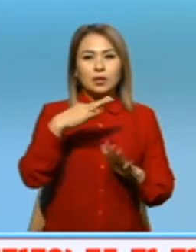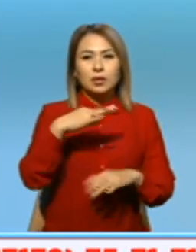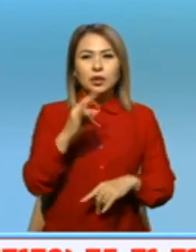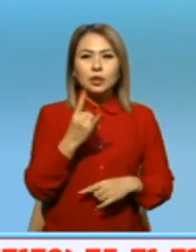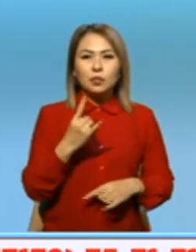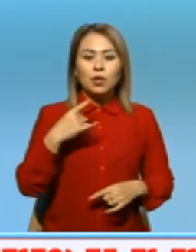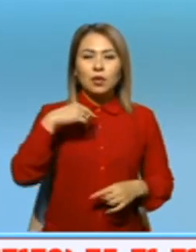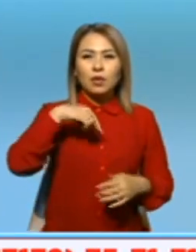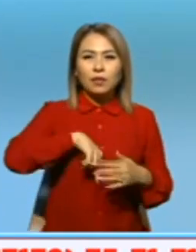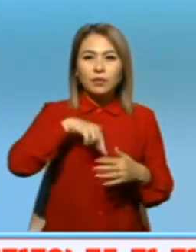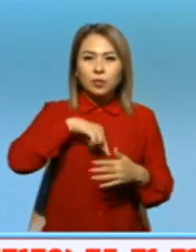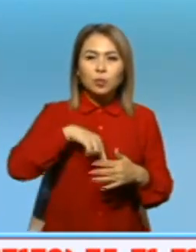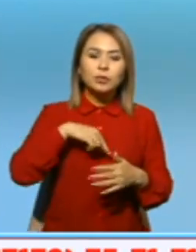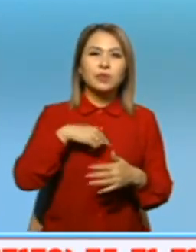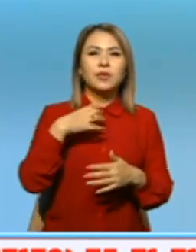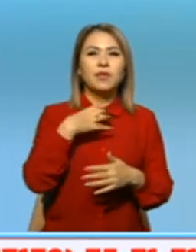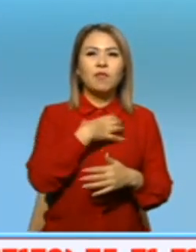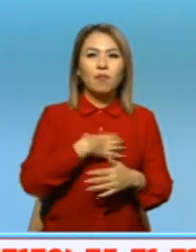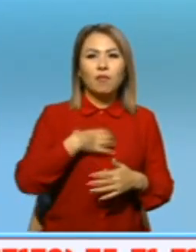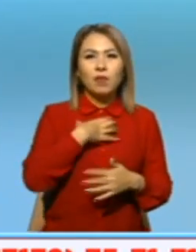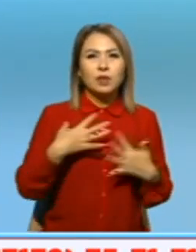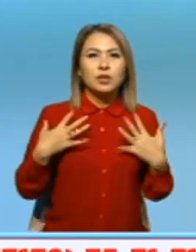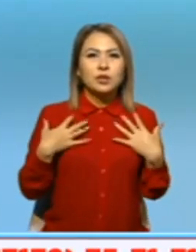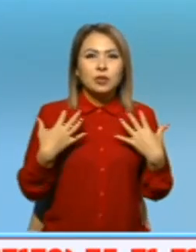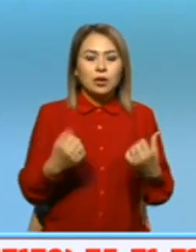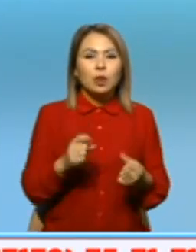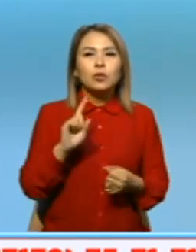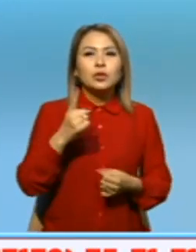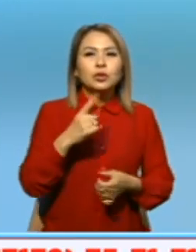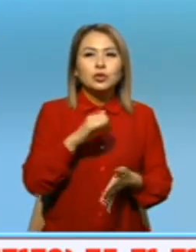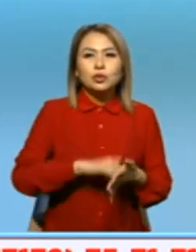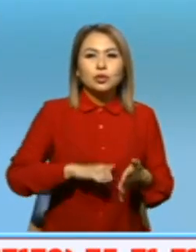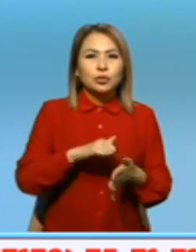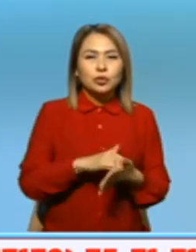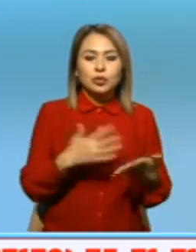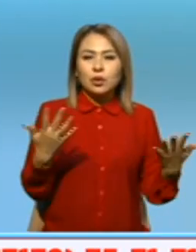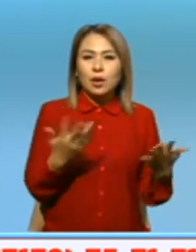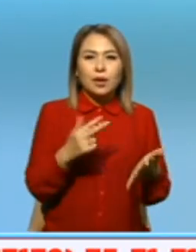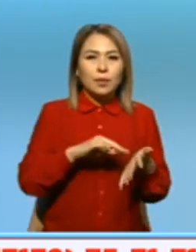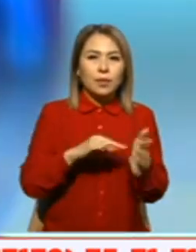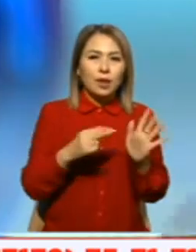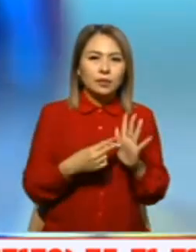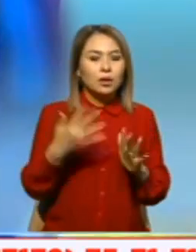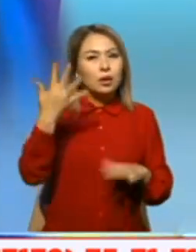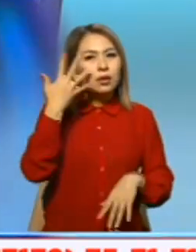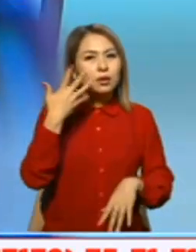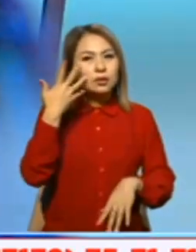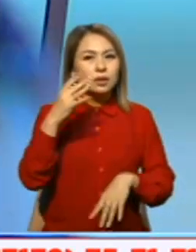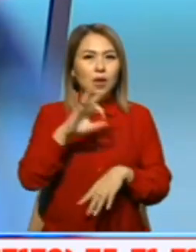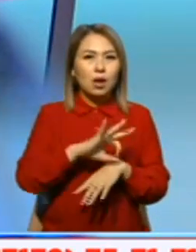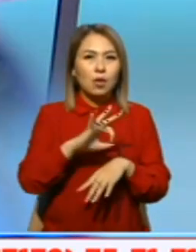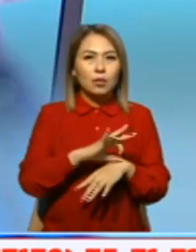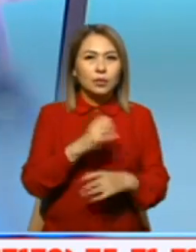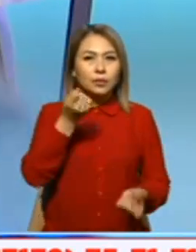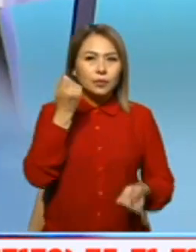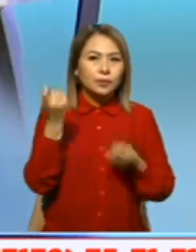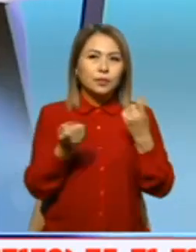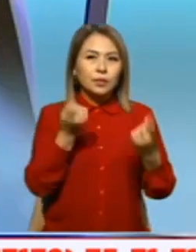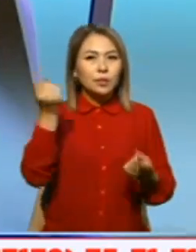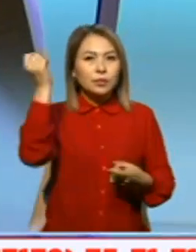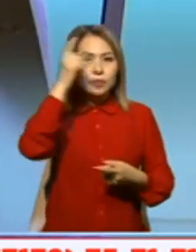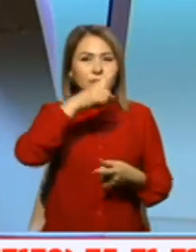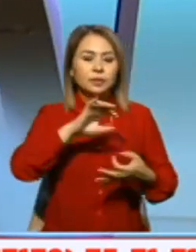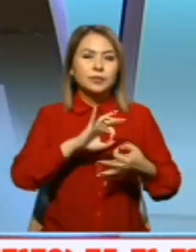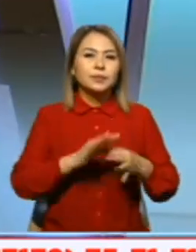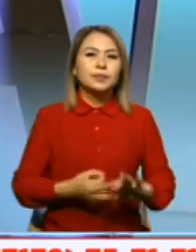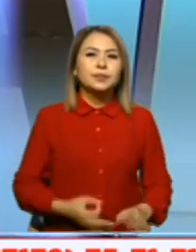зор деген дүниені тағы да қайталап айтамыз. Жүктілікті не үшін жоспарлаймыз, қандай ауруларды осы кезде анықтаймыз деген сұрауға әуелі бейне